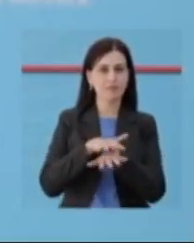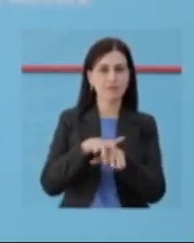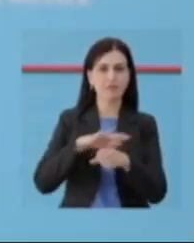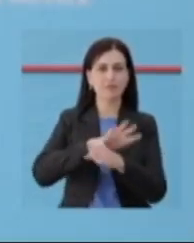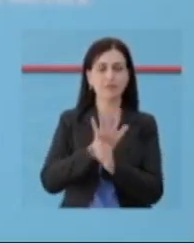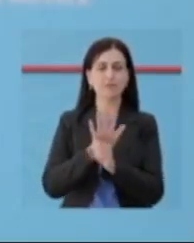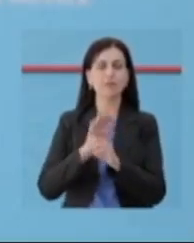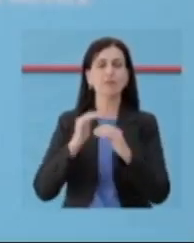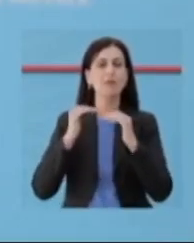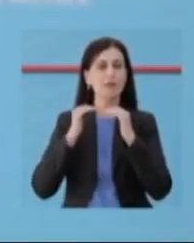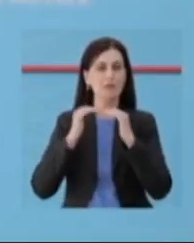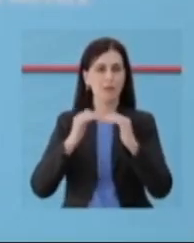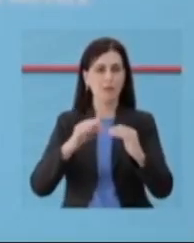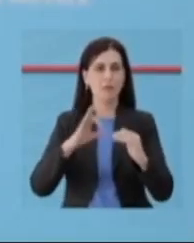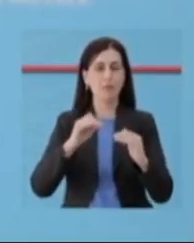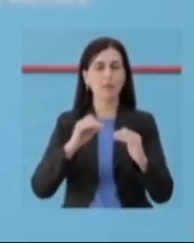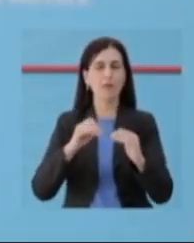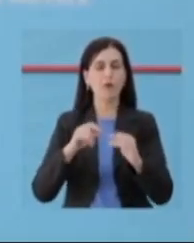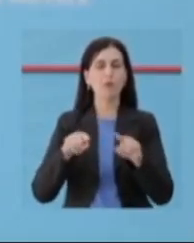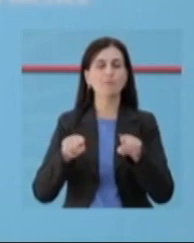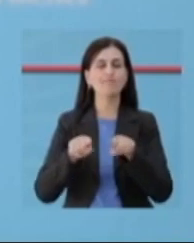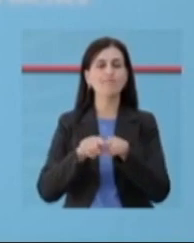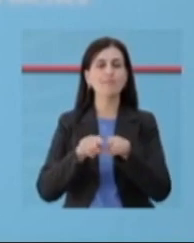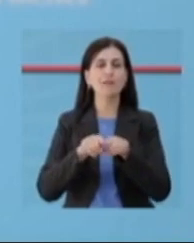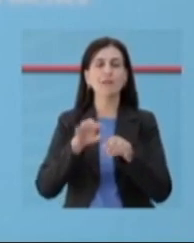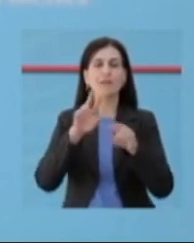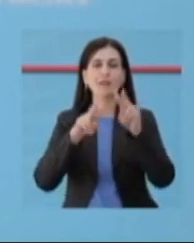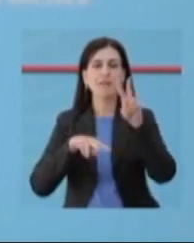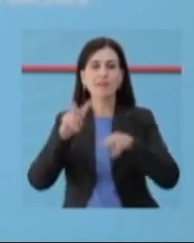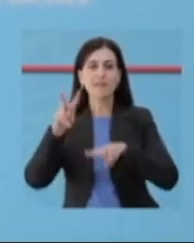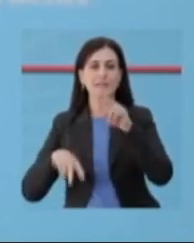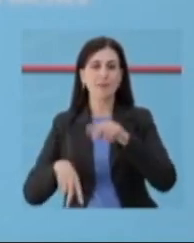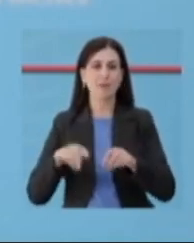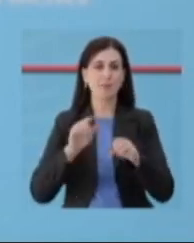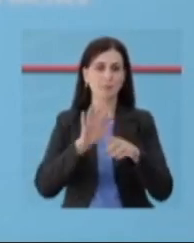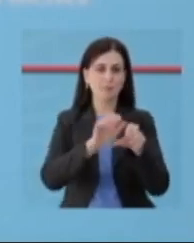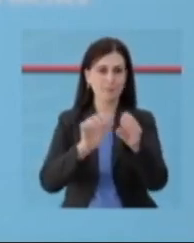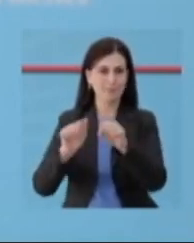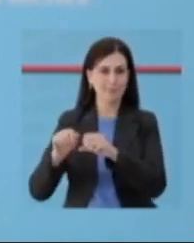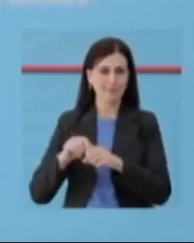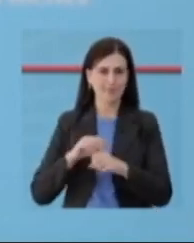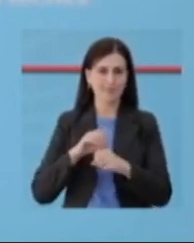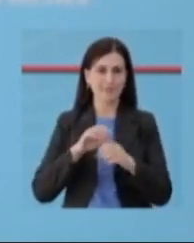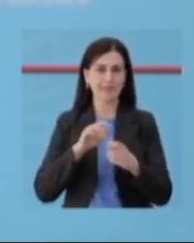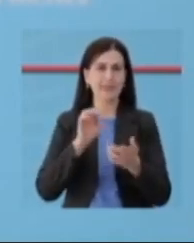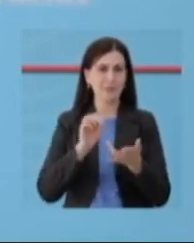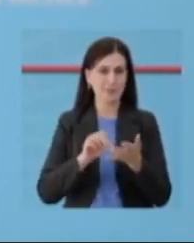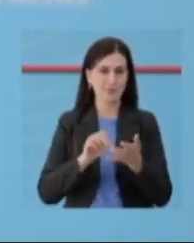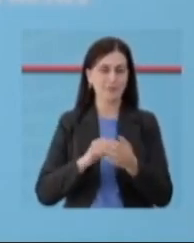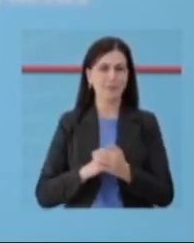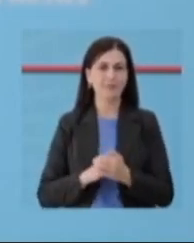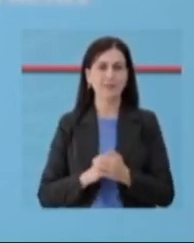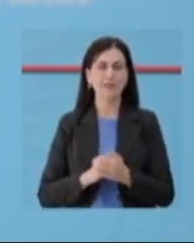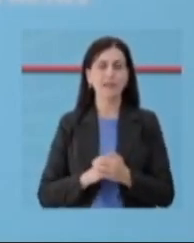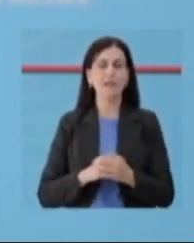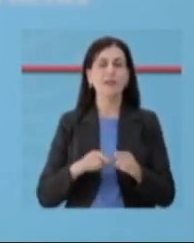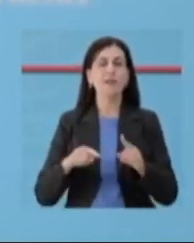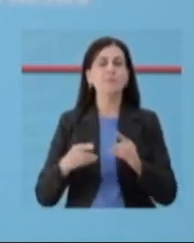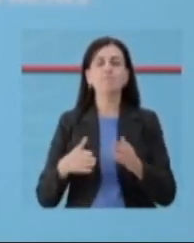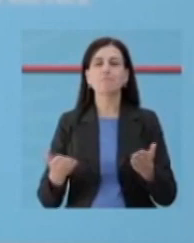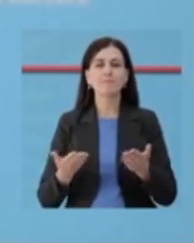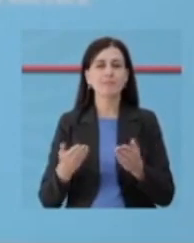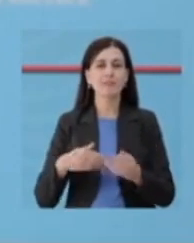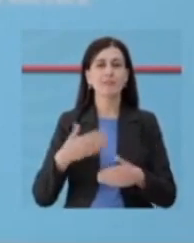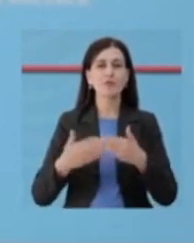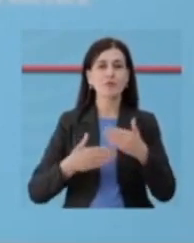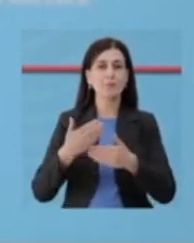paracitet e qëndrushme duke vlerësuar detektimin e rasteve dhe gjurmimin epidemiologik. Rritja e vigilensës, hetimi dhe gjurmimi